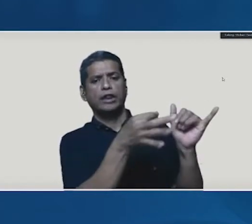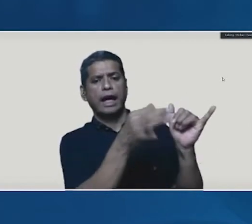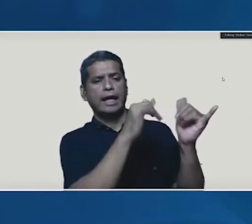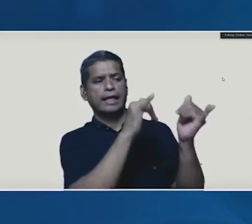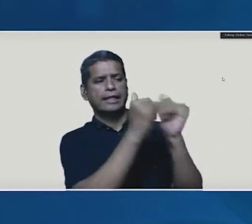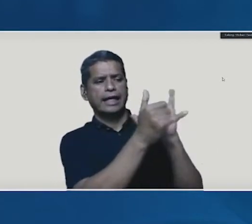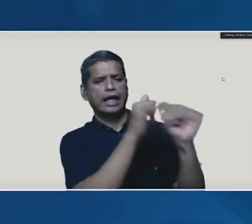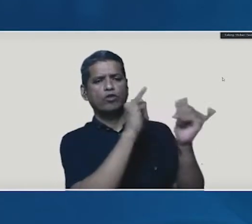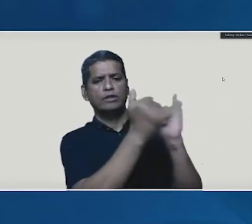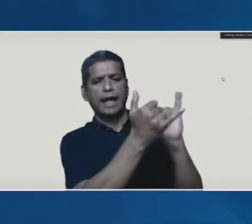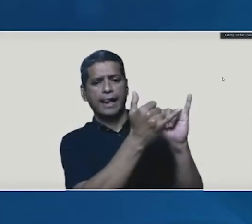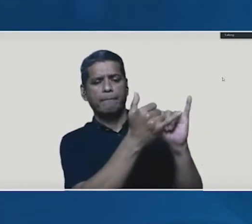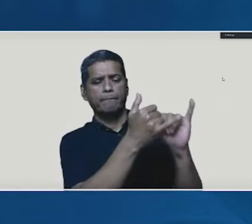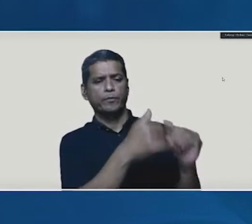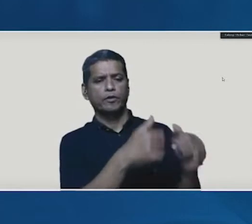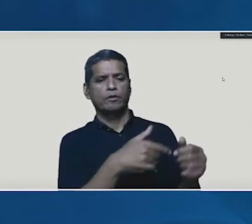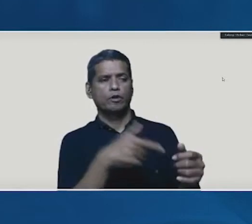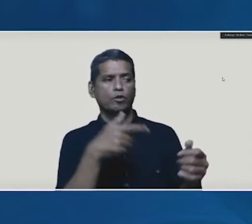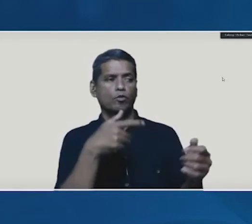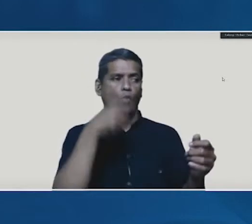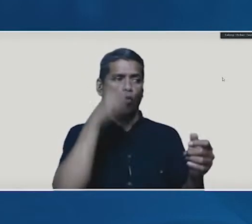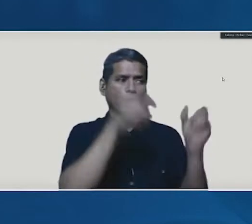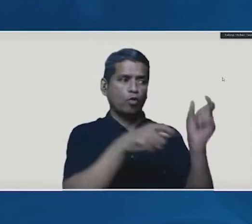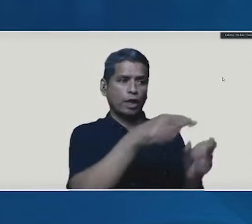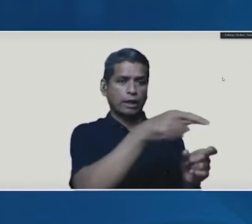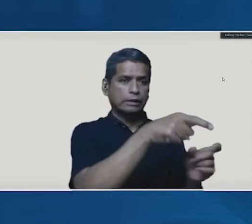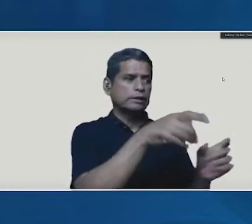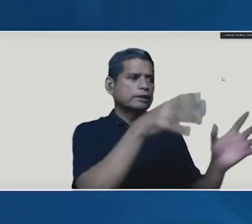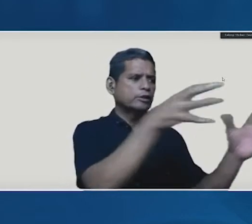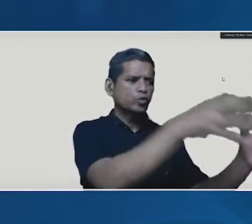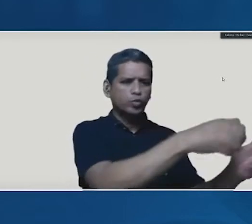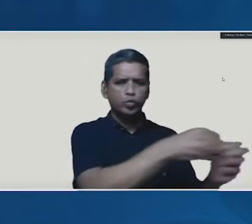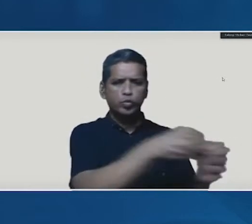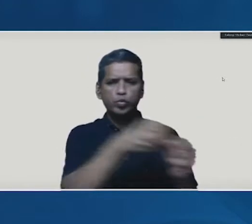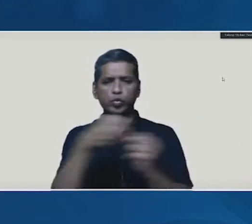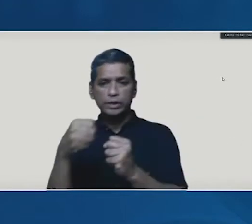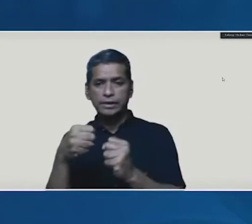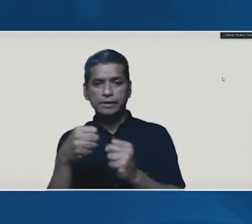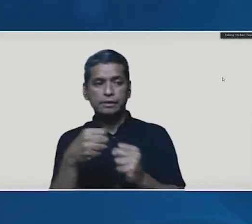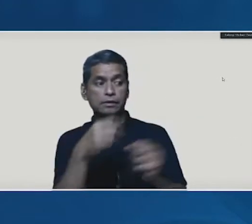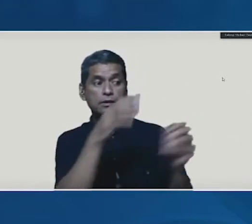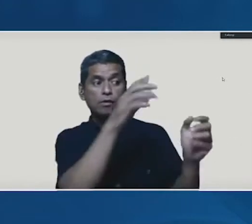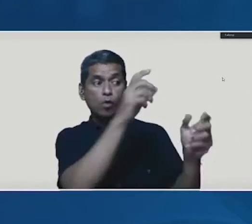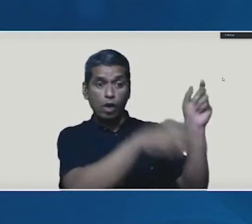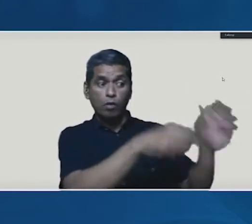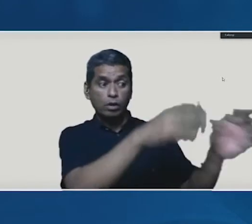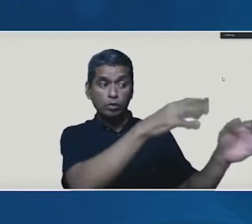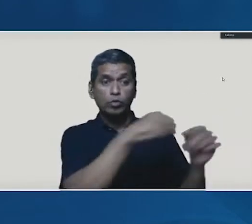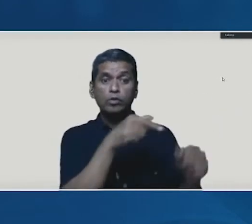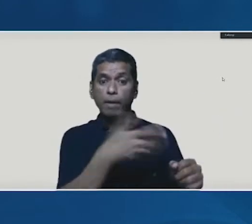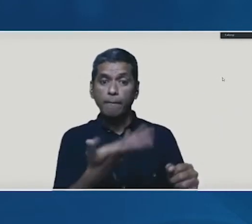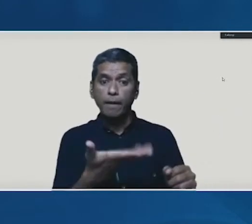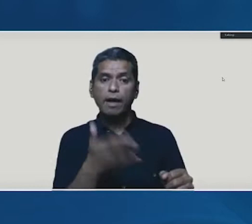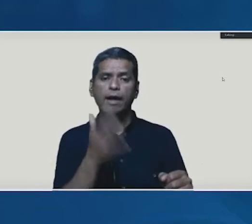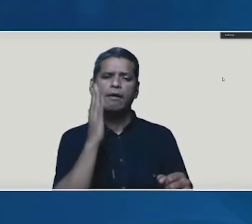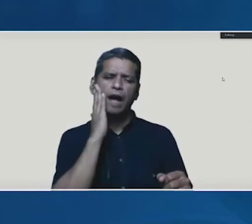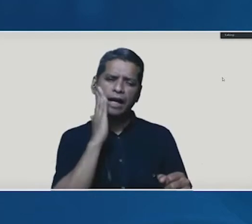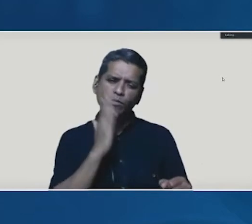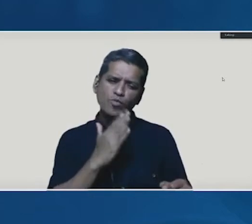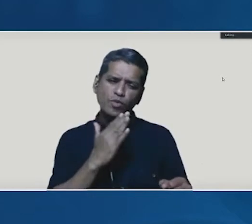menculik orang-orang anak-anak muda yang paling cerdas dan paling tinta